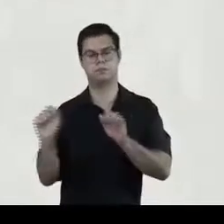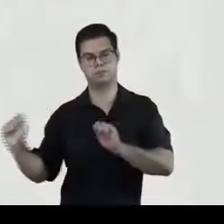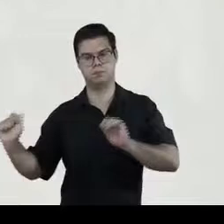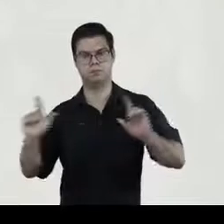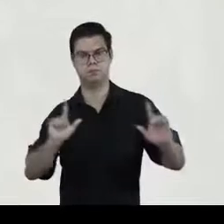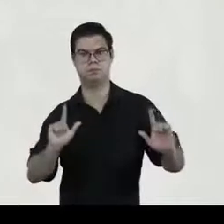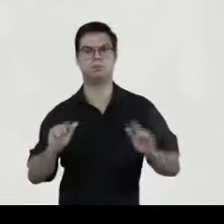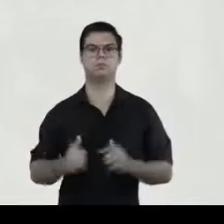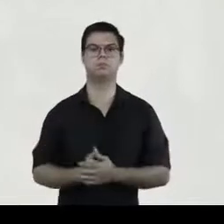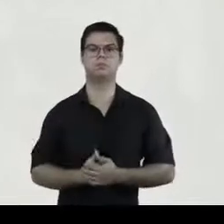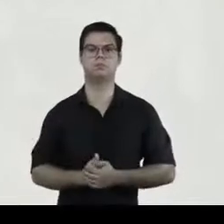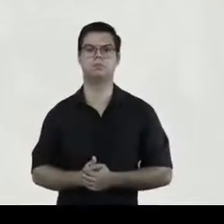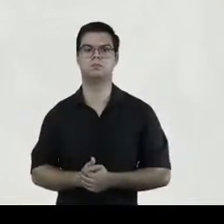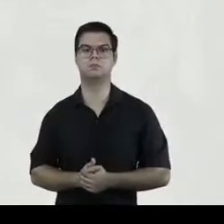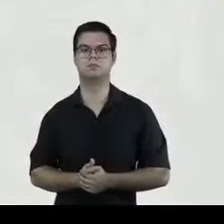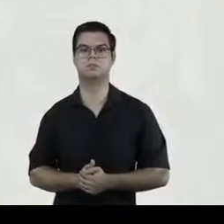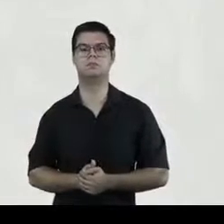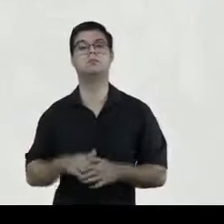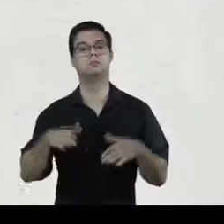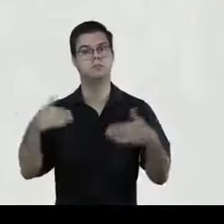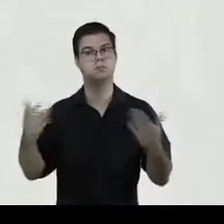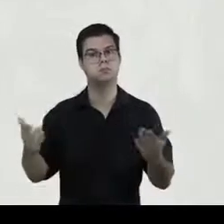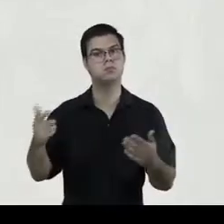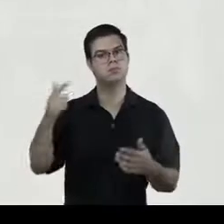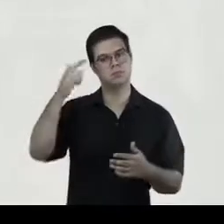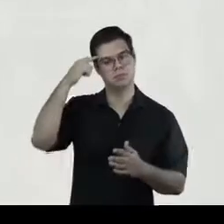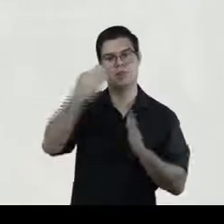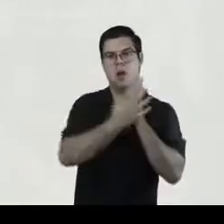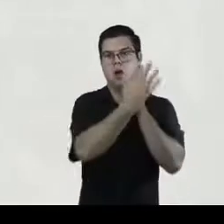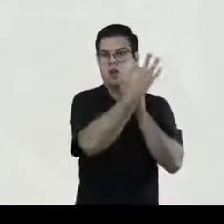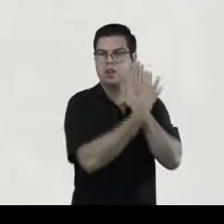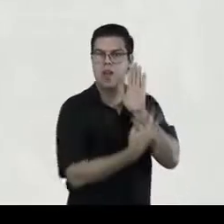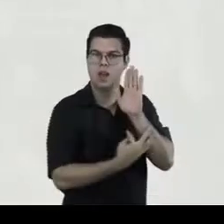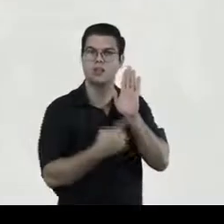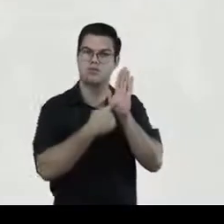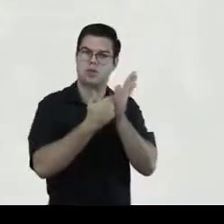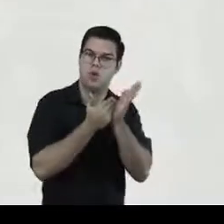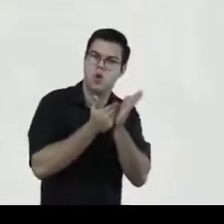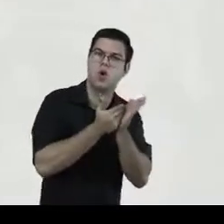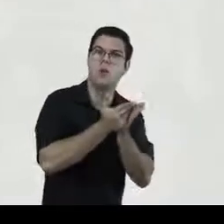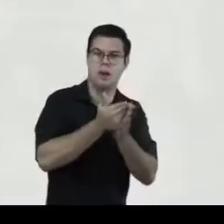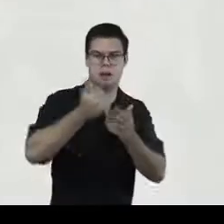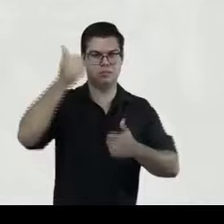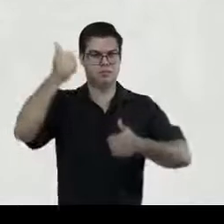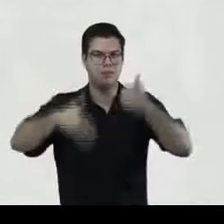Donc, le début du texte, comme je l'ai dit. Suivante.